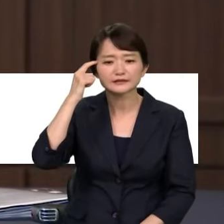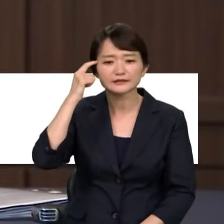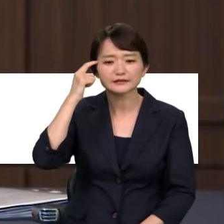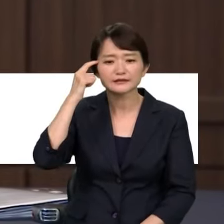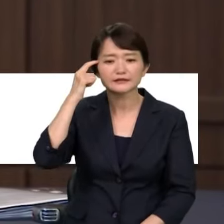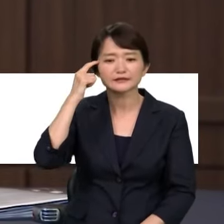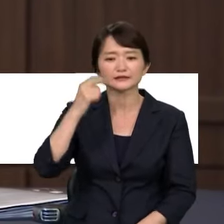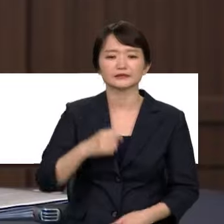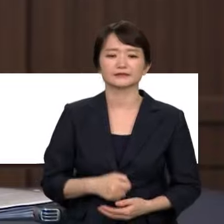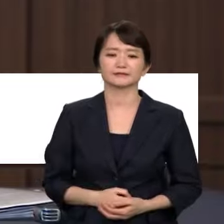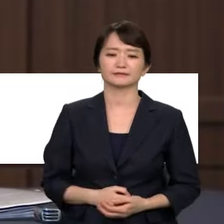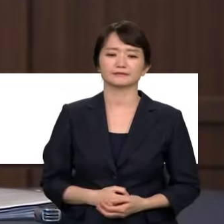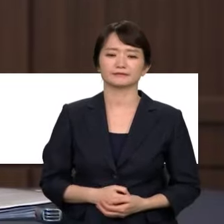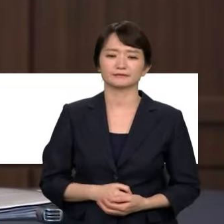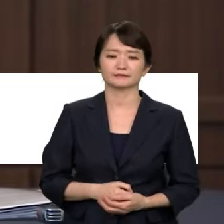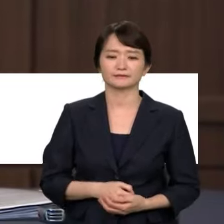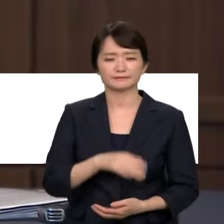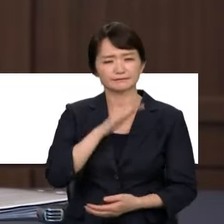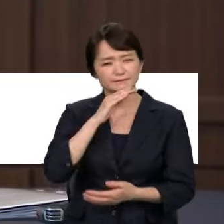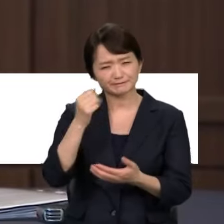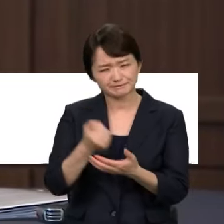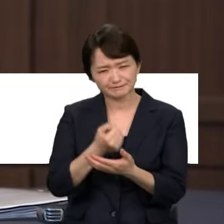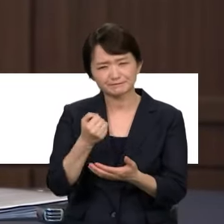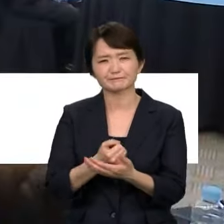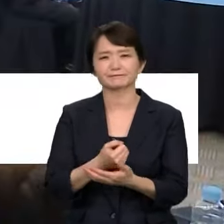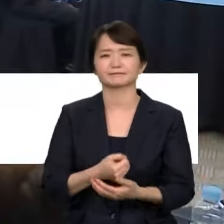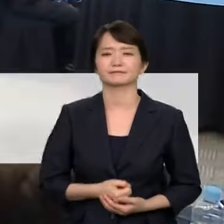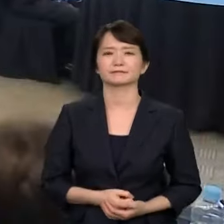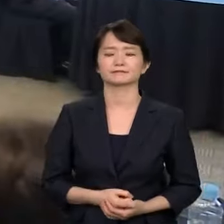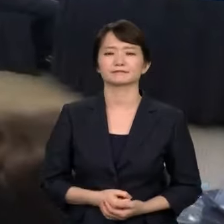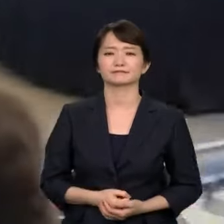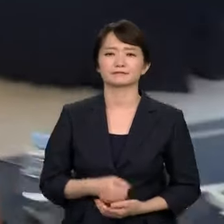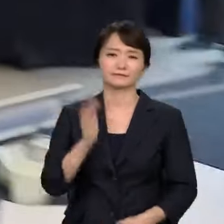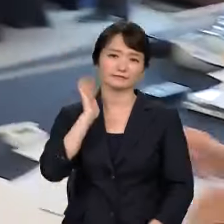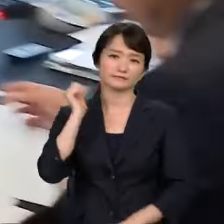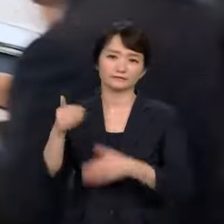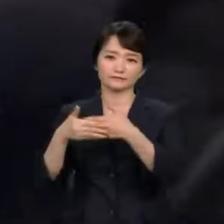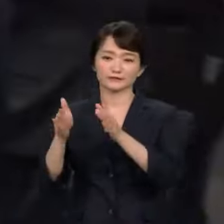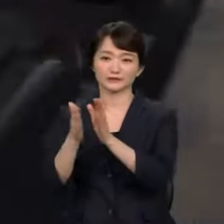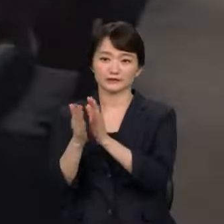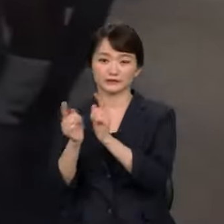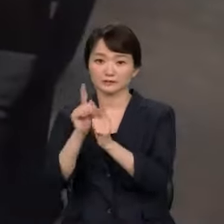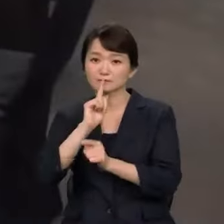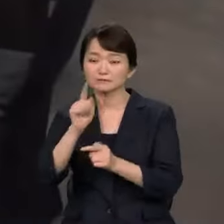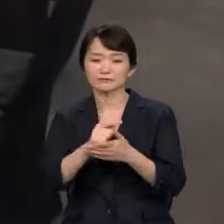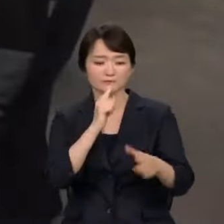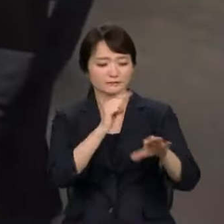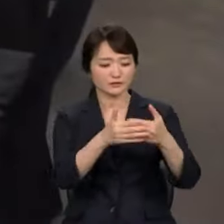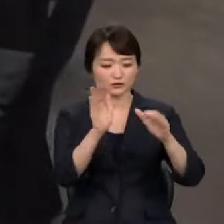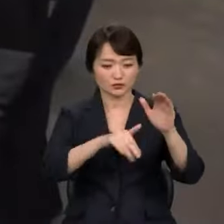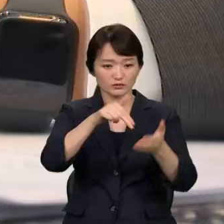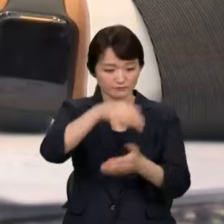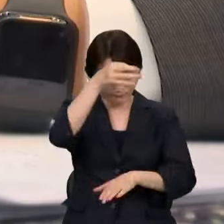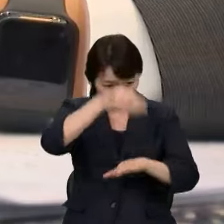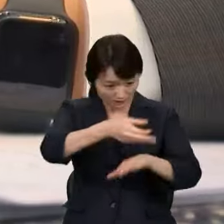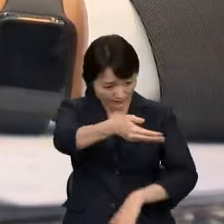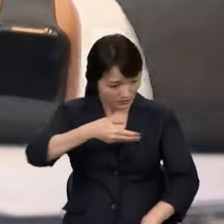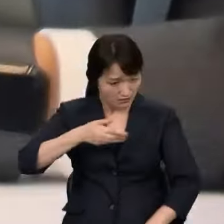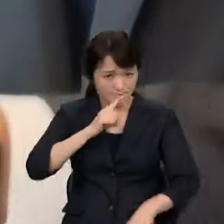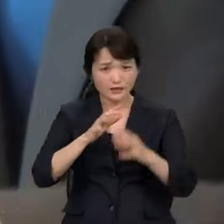생각되면 참으로 유감스럽게 생각이 듭니다. 대통령실이 직접 나서 민주당의 공식 사과를 요구하는 등